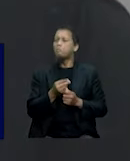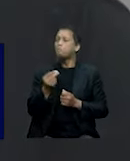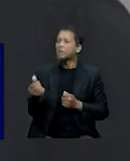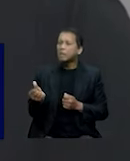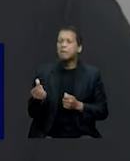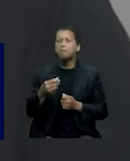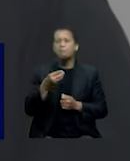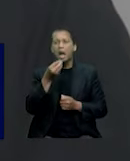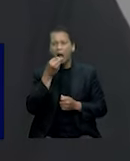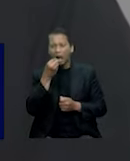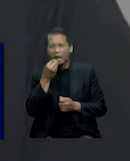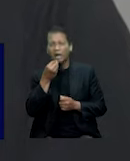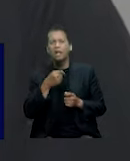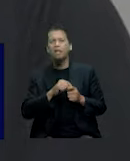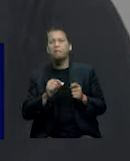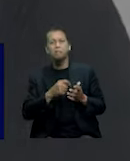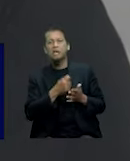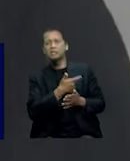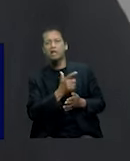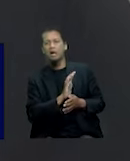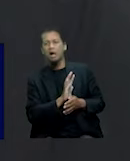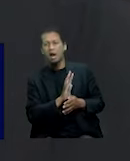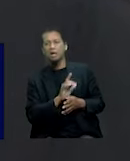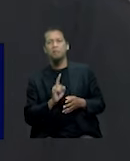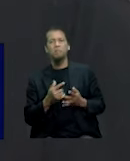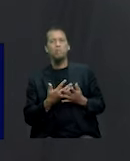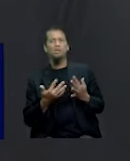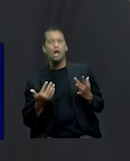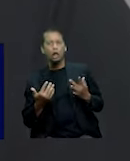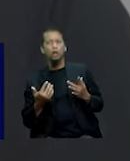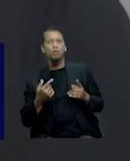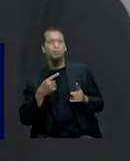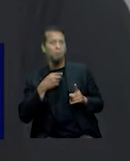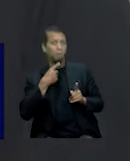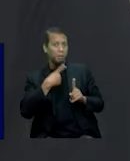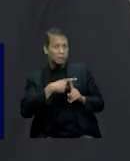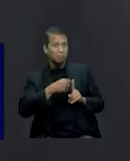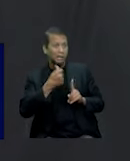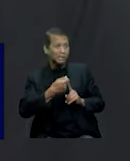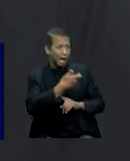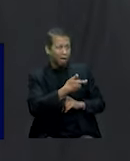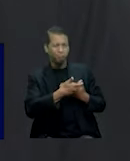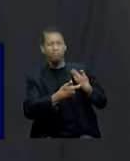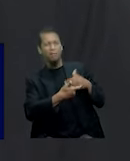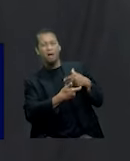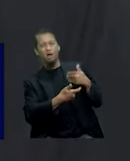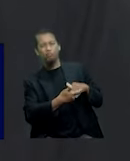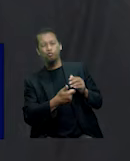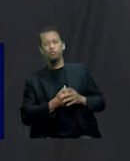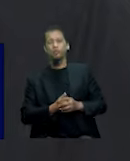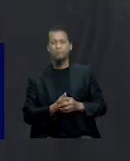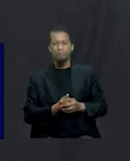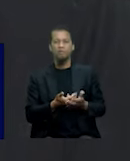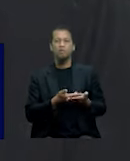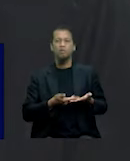mau bayar pajak. Itu yang sering saya dapatkan ketika saya jualan di sini. Akhirnya kondisi resto saya semakin sepi. Karena apa?